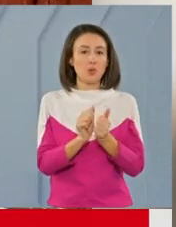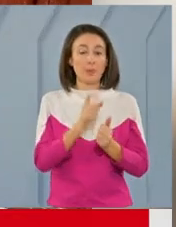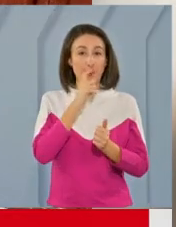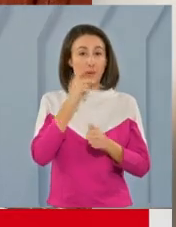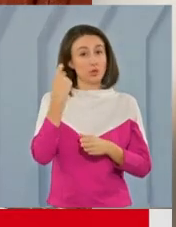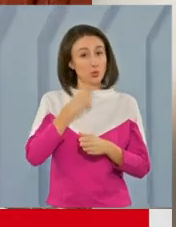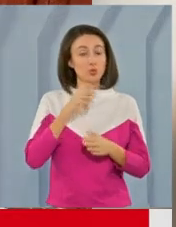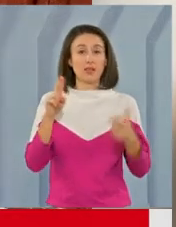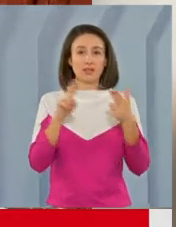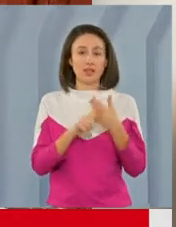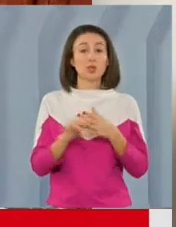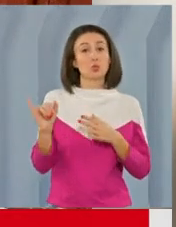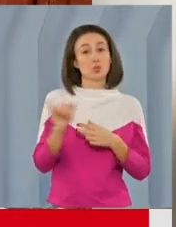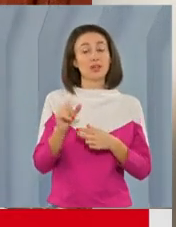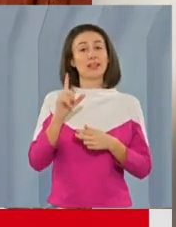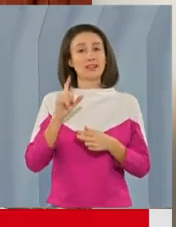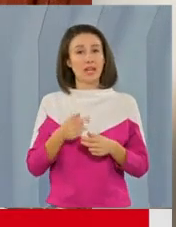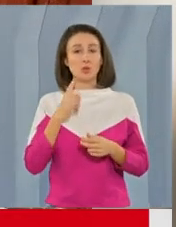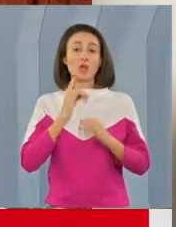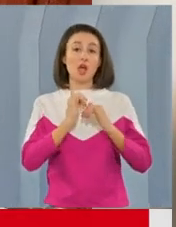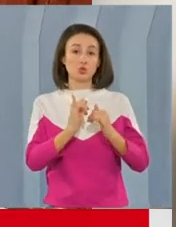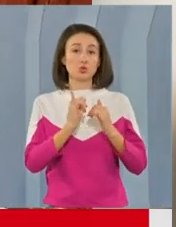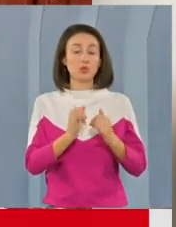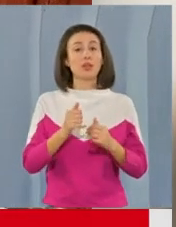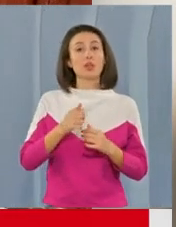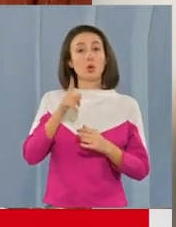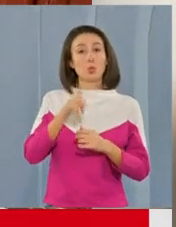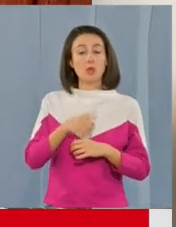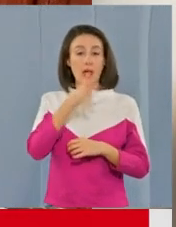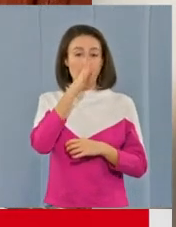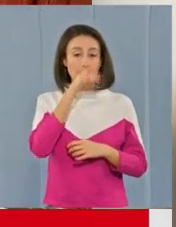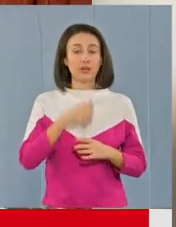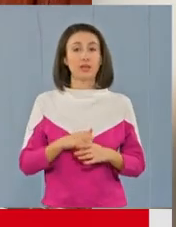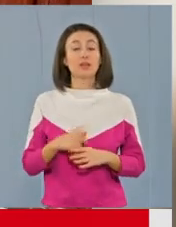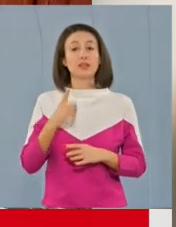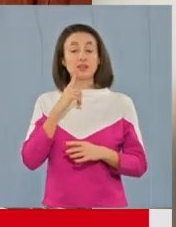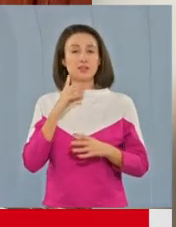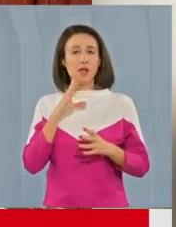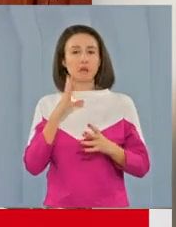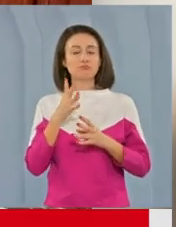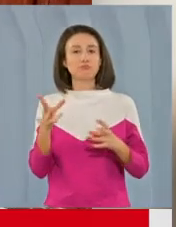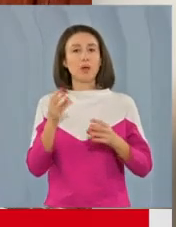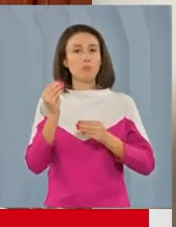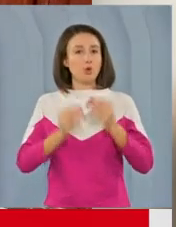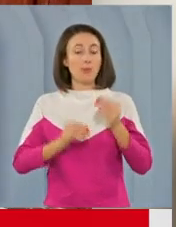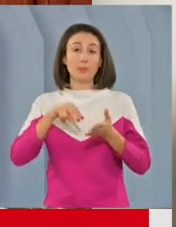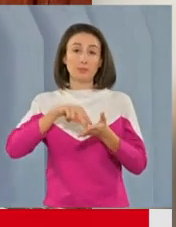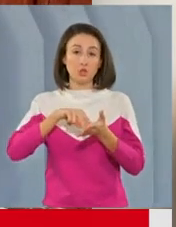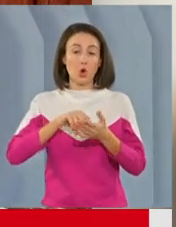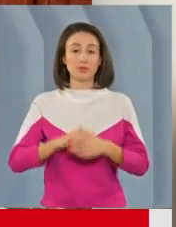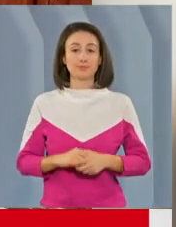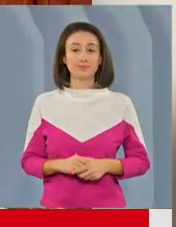din Cluj se confruntă cu cei care ar fi trebuit să-l ajute încă din luna aprilie, de când i s-a înfundat artera femurală și a rămas